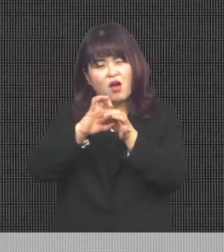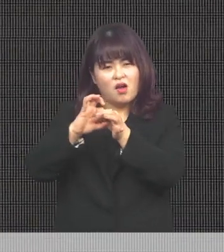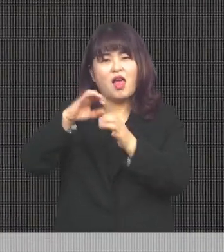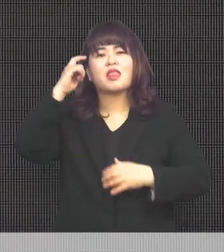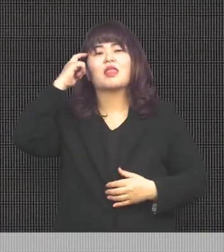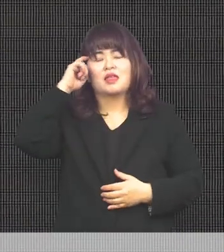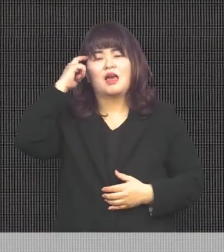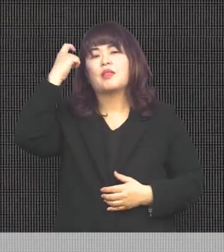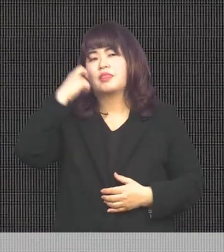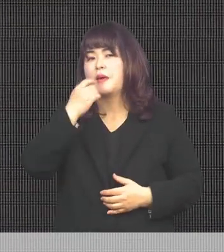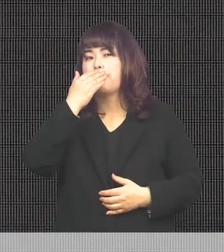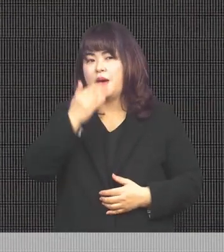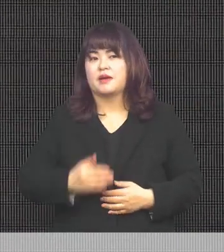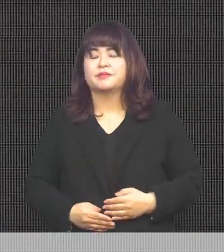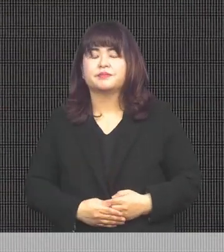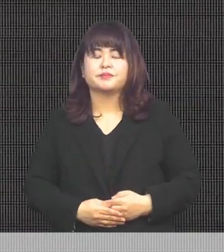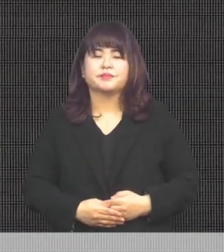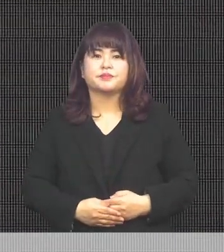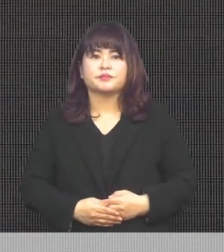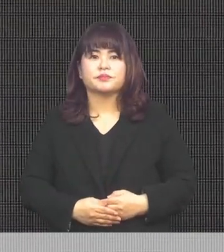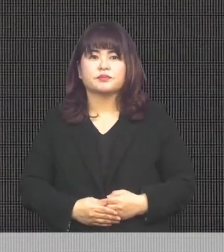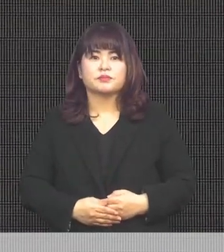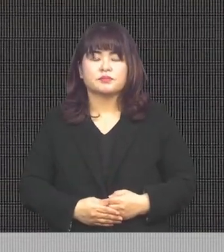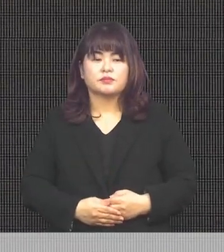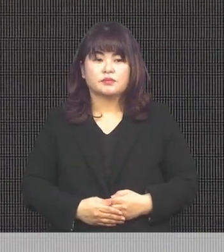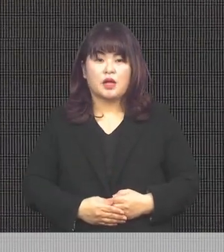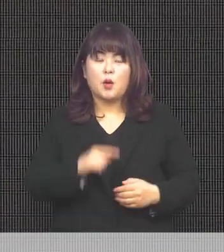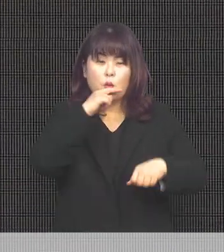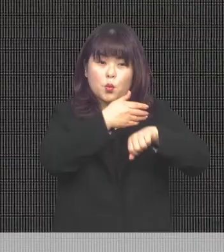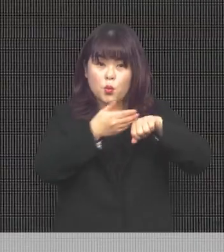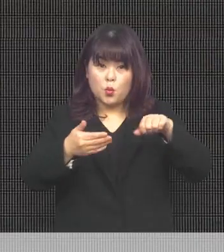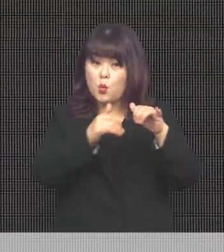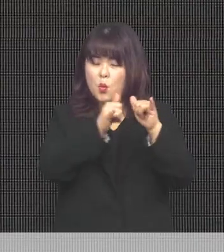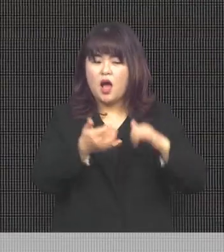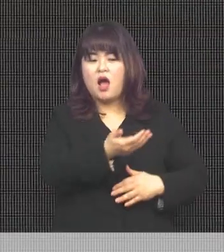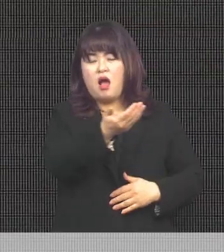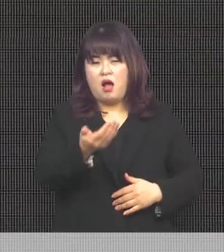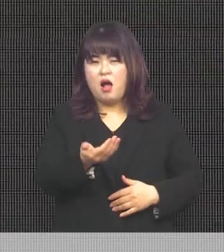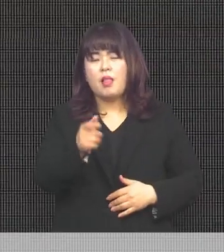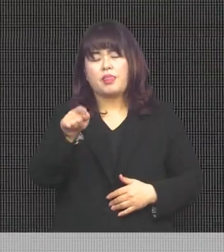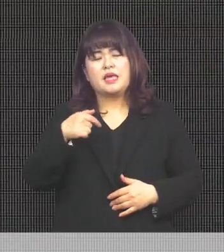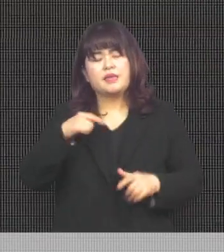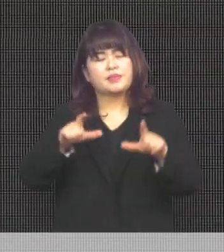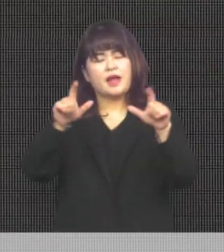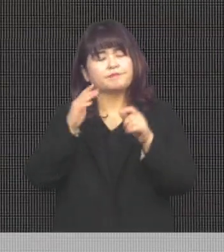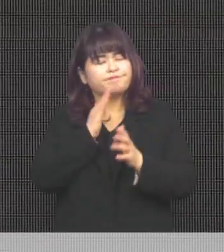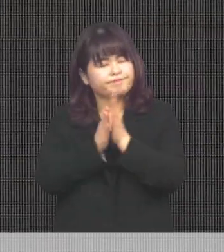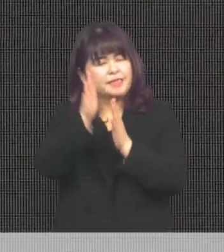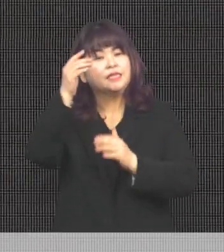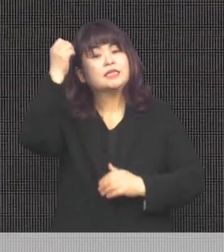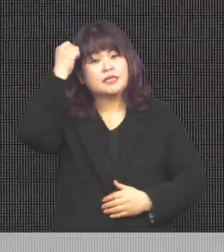있음을 느끼게 된다고 봅니다. 동포야, 이 나를 길이 빛내자.